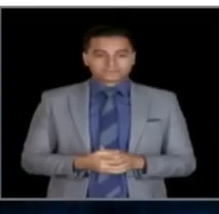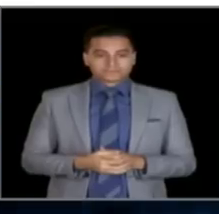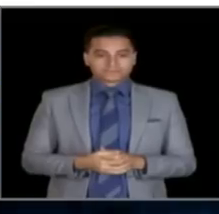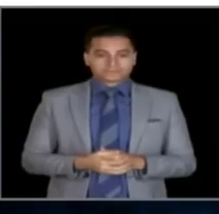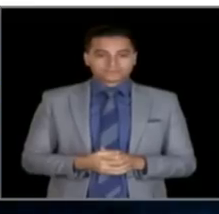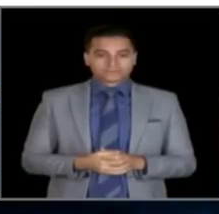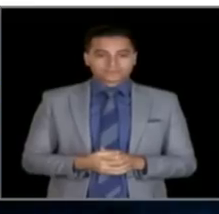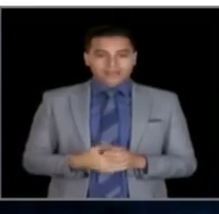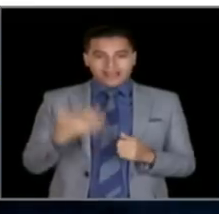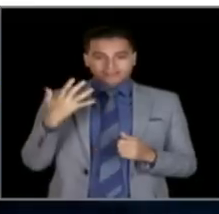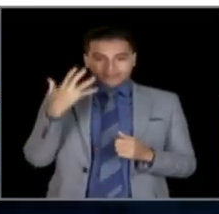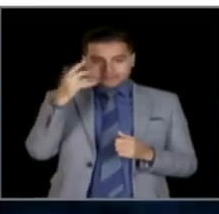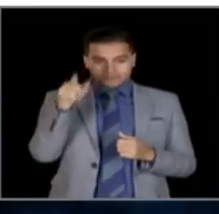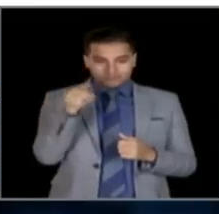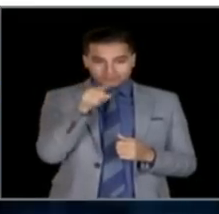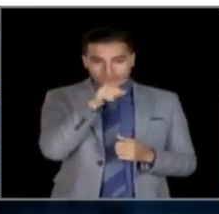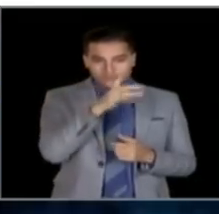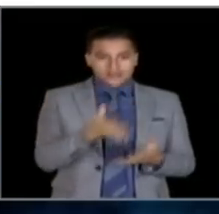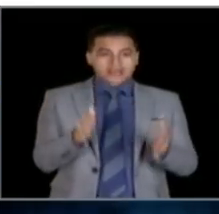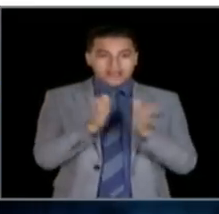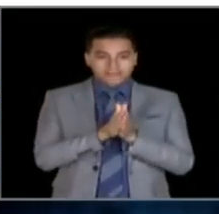يعني هنجمع كل الخمسات الموجودة